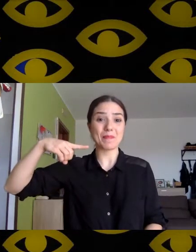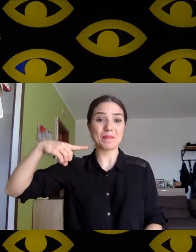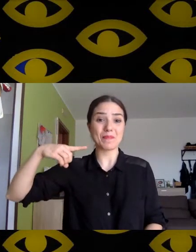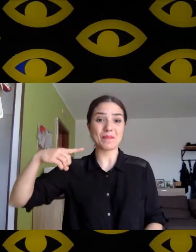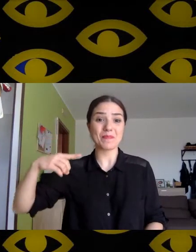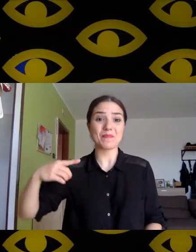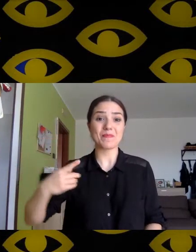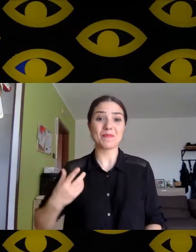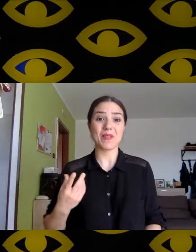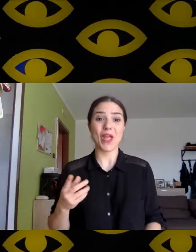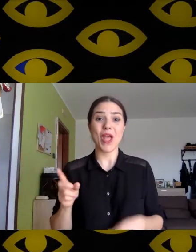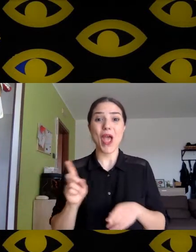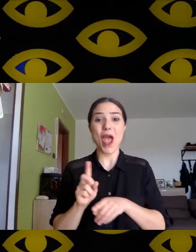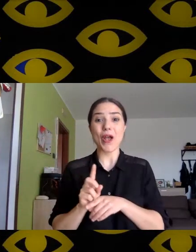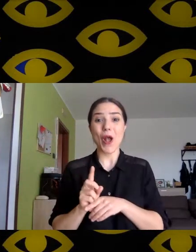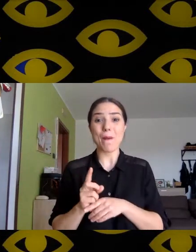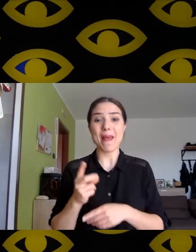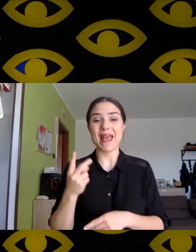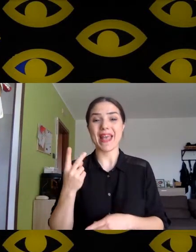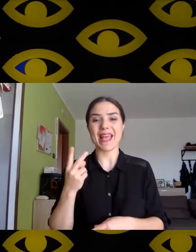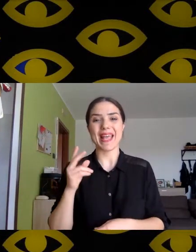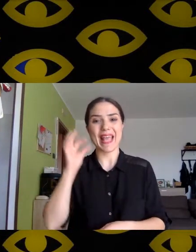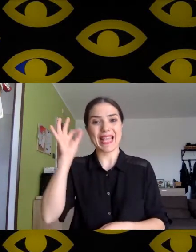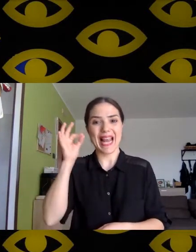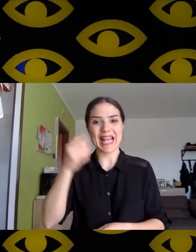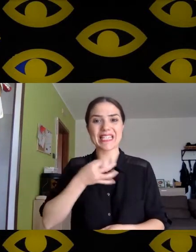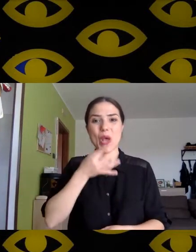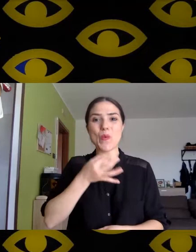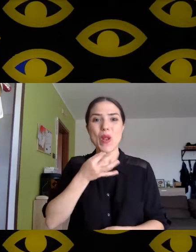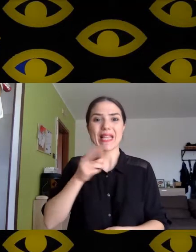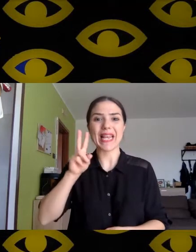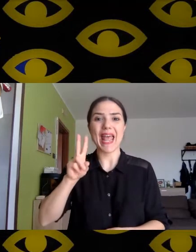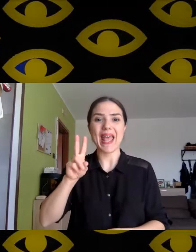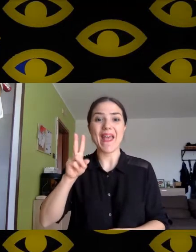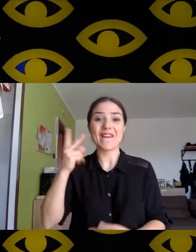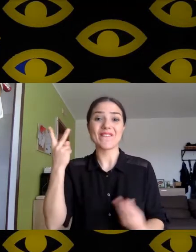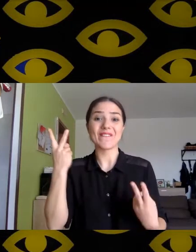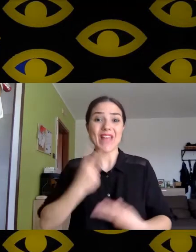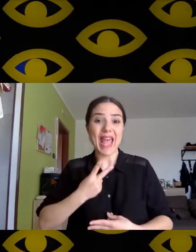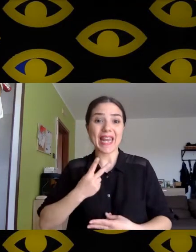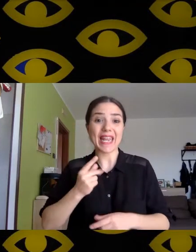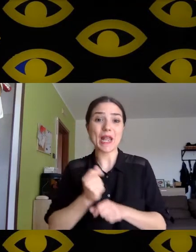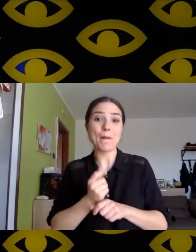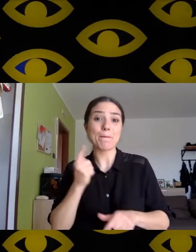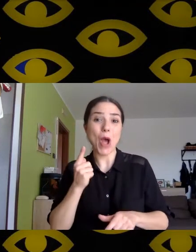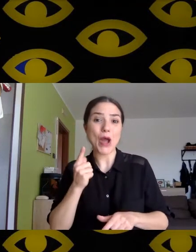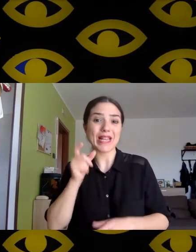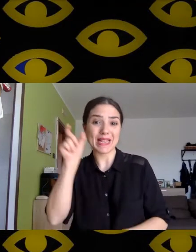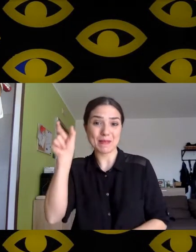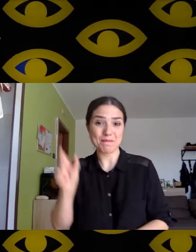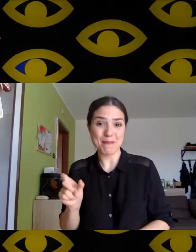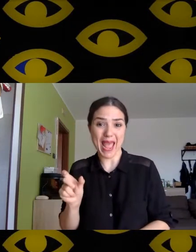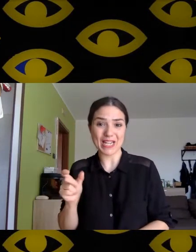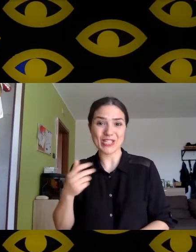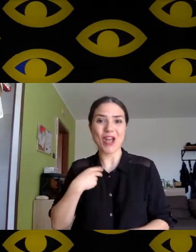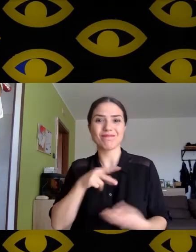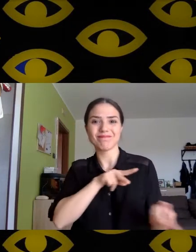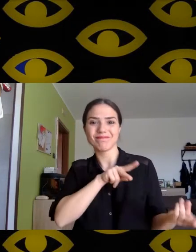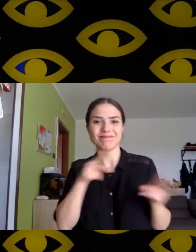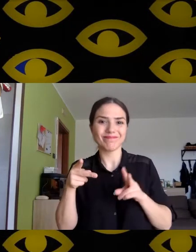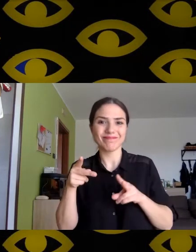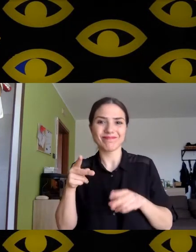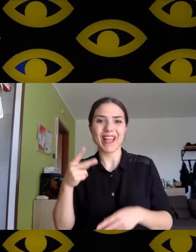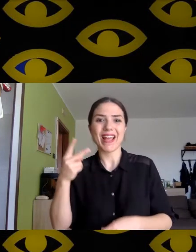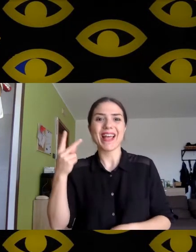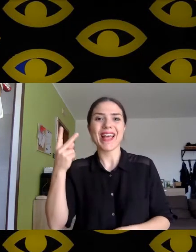anche Visually Impaired Person. Non so se queste parole inglesi saranno facili da tradurre in LIS. Spero